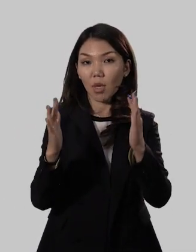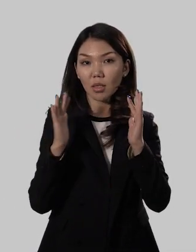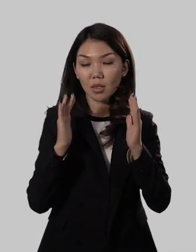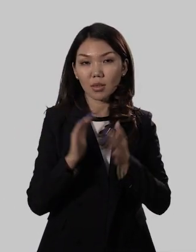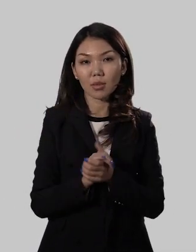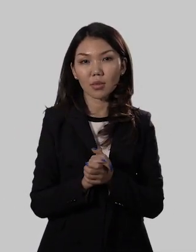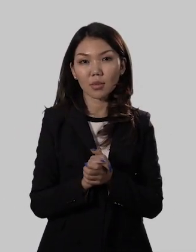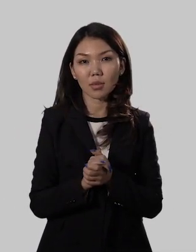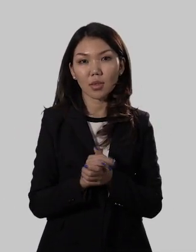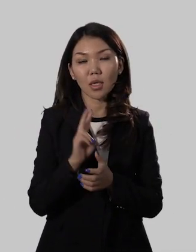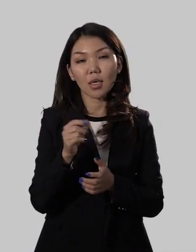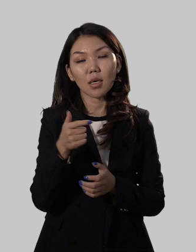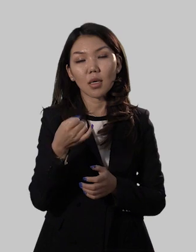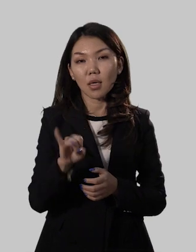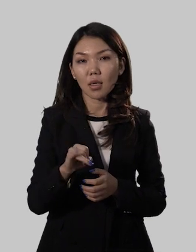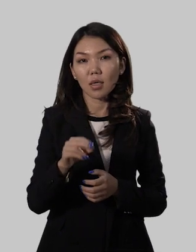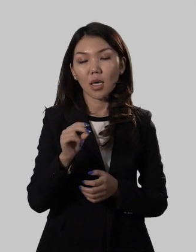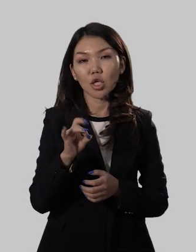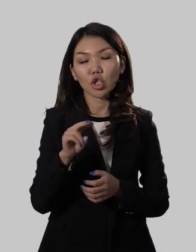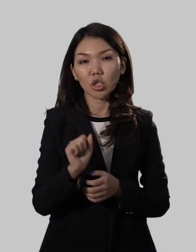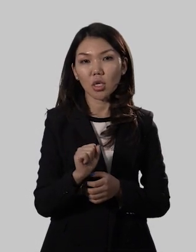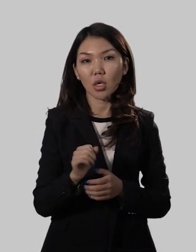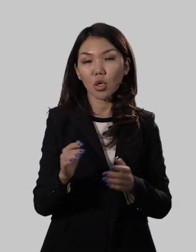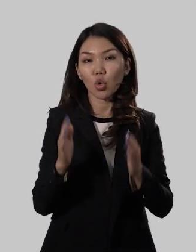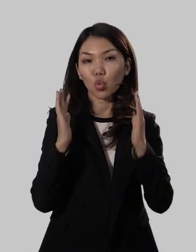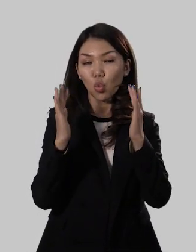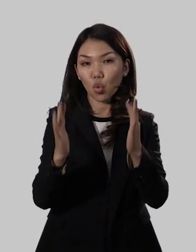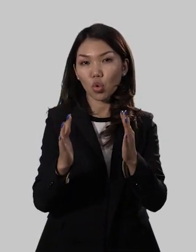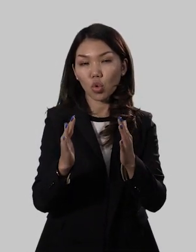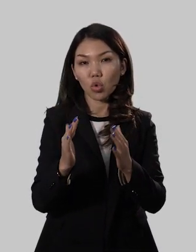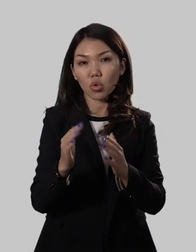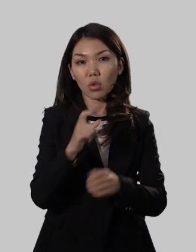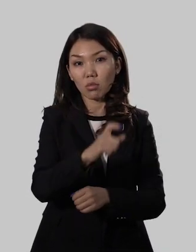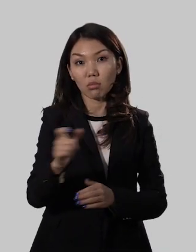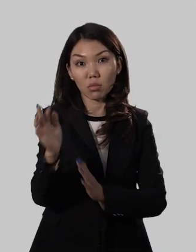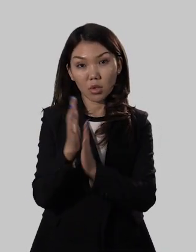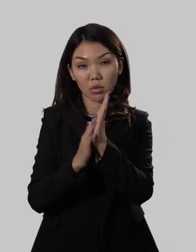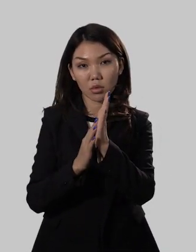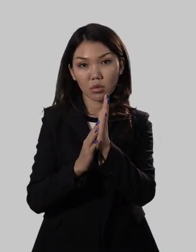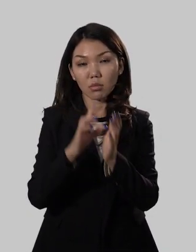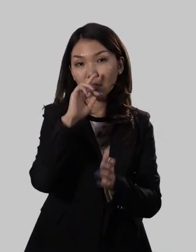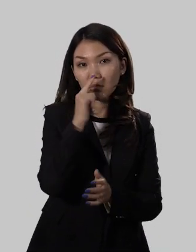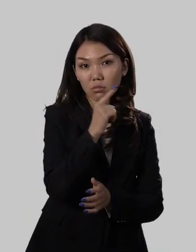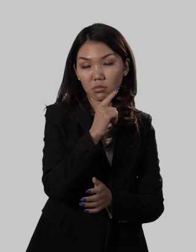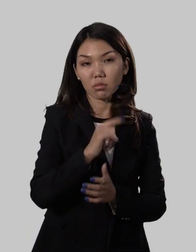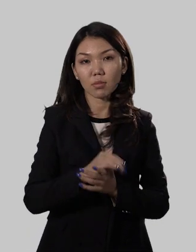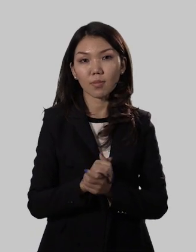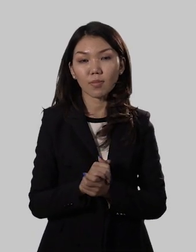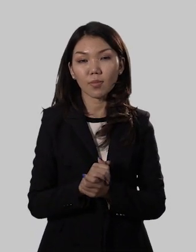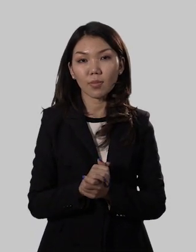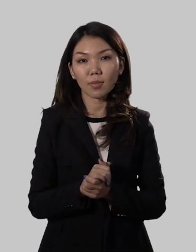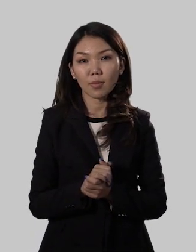Жаратылыш парктарындагы карагай, арча токойлору адам тарабынан өстүрүлгөн. Ката.